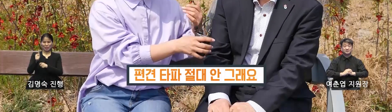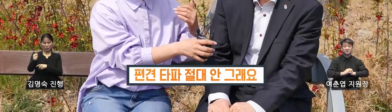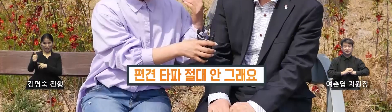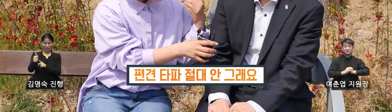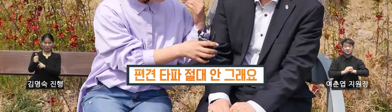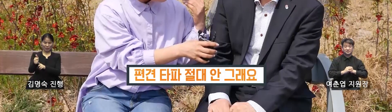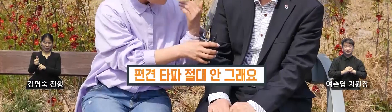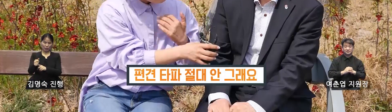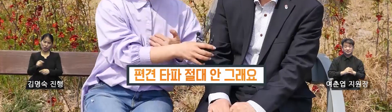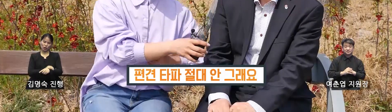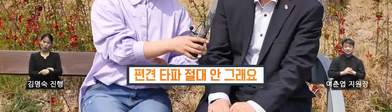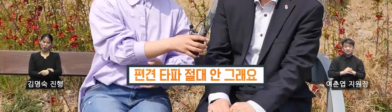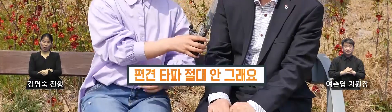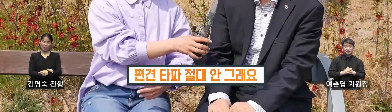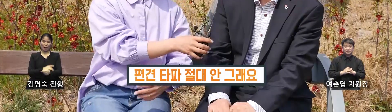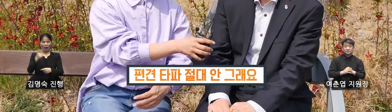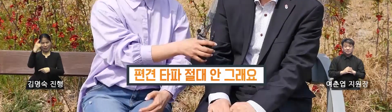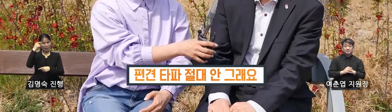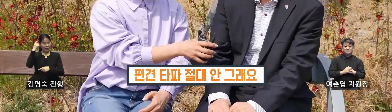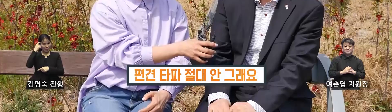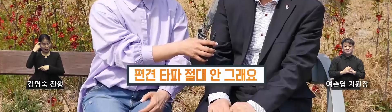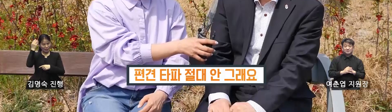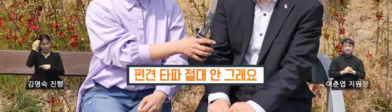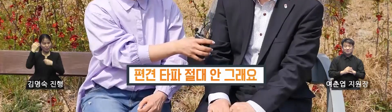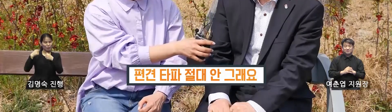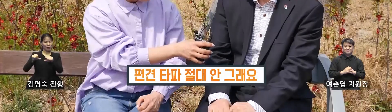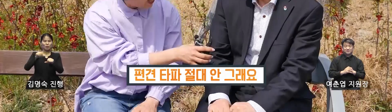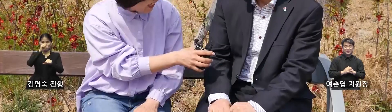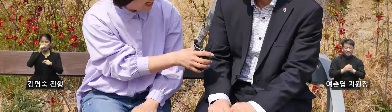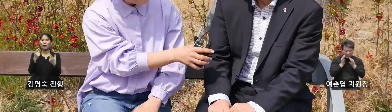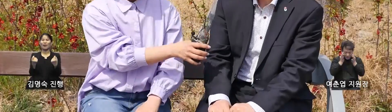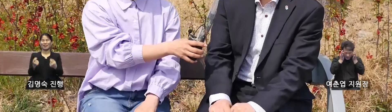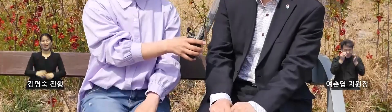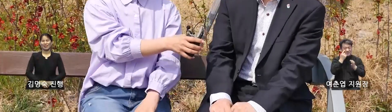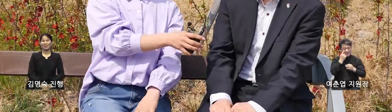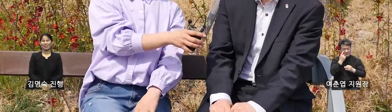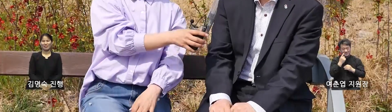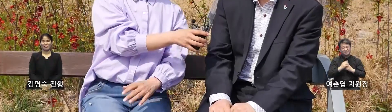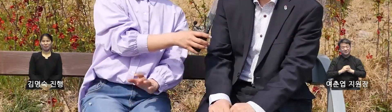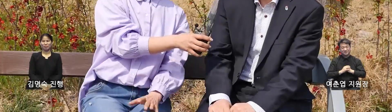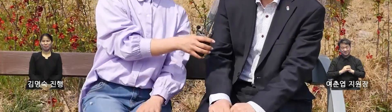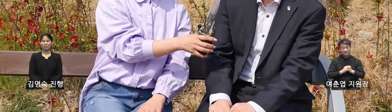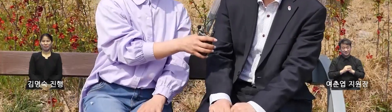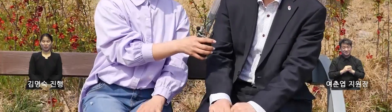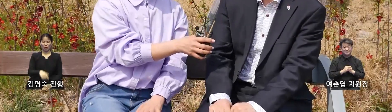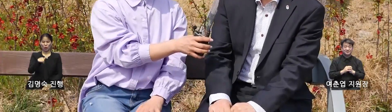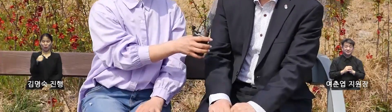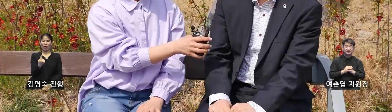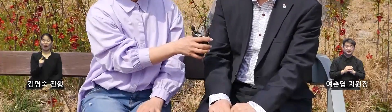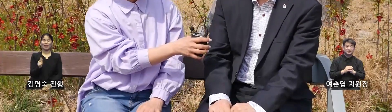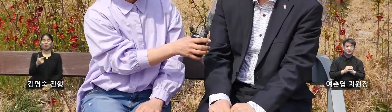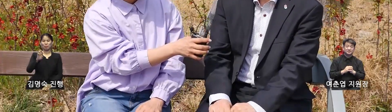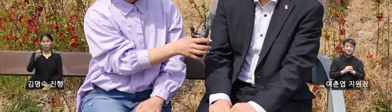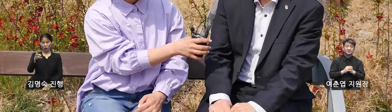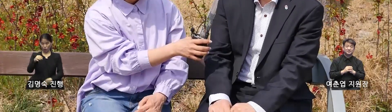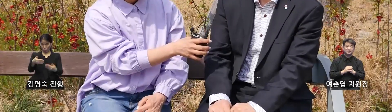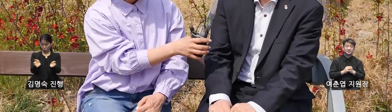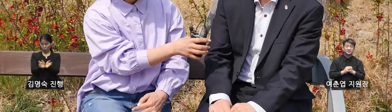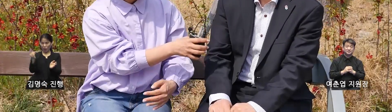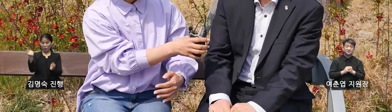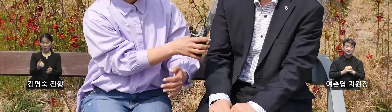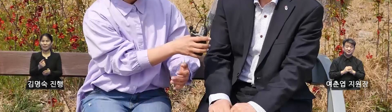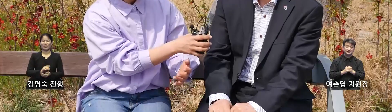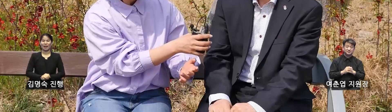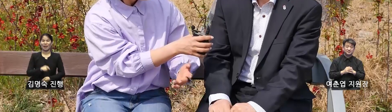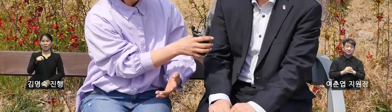그 틀을 다 깨주시면 될 것 같아요. 네, 노력해 보겠습니다. 네, 오늘 관평동에 나왔는데요.